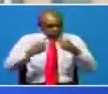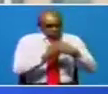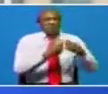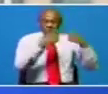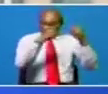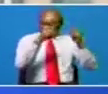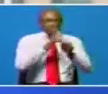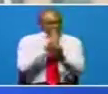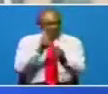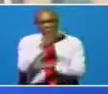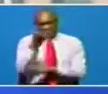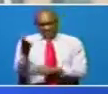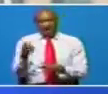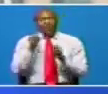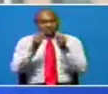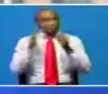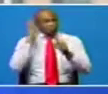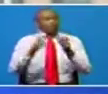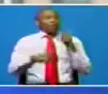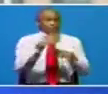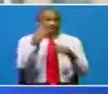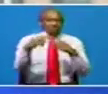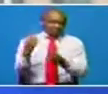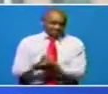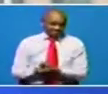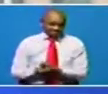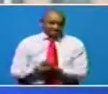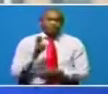kuimarisha matumaini yao ya kuhifadhi mataji mbalimbali.